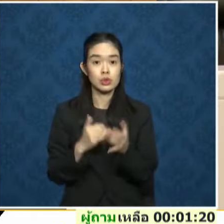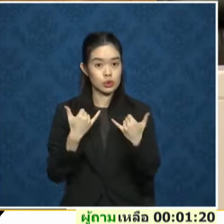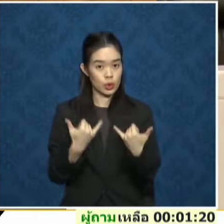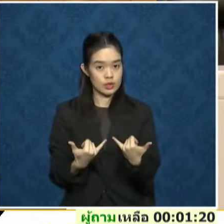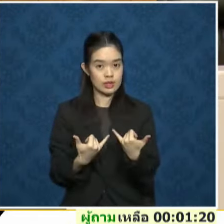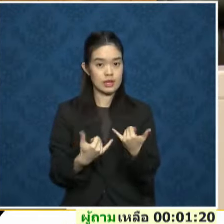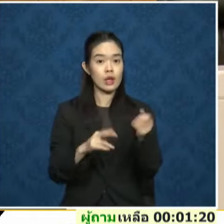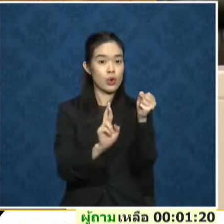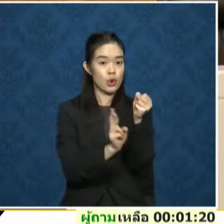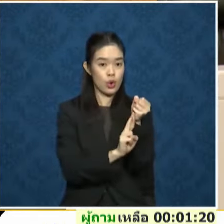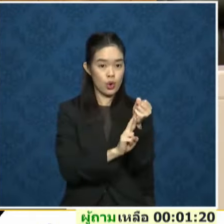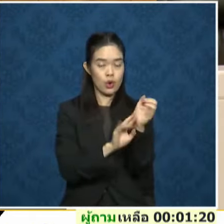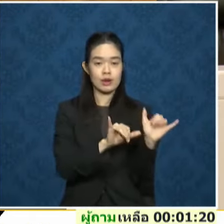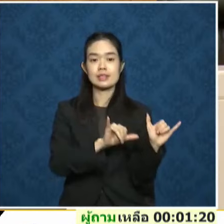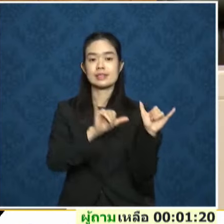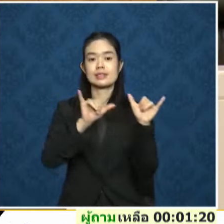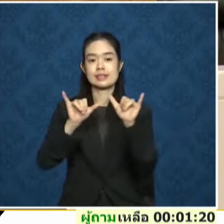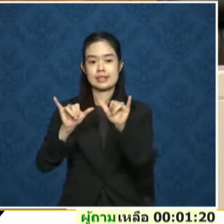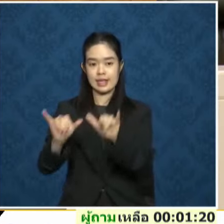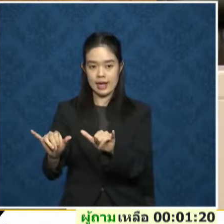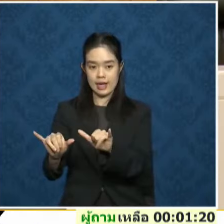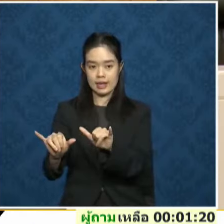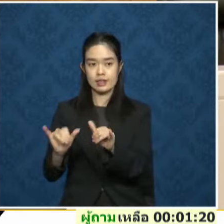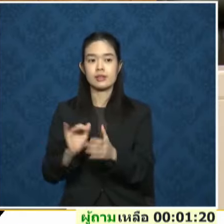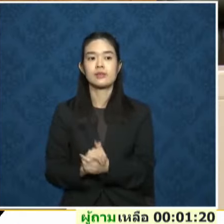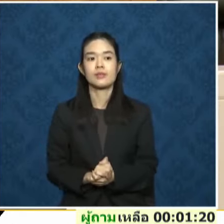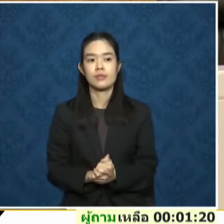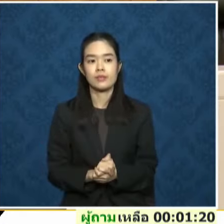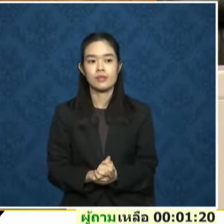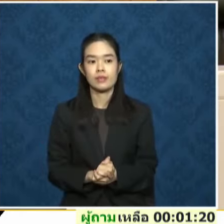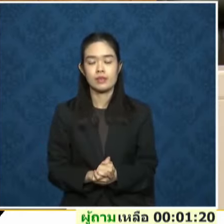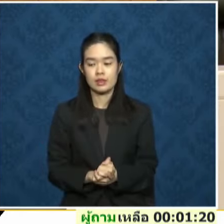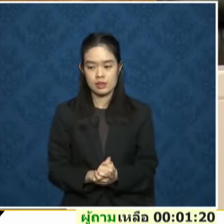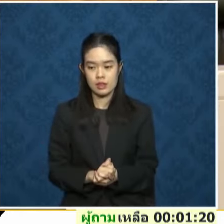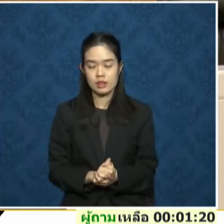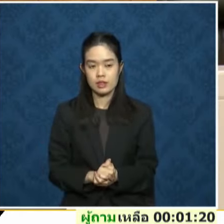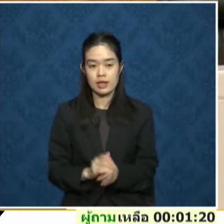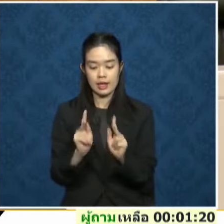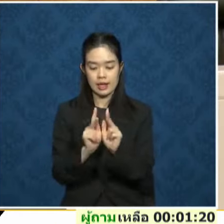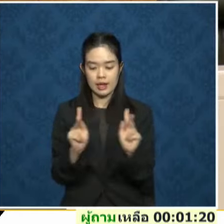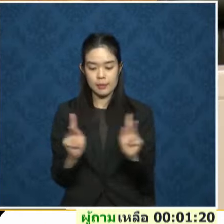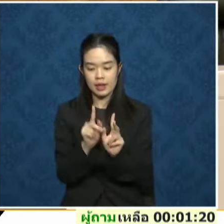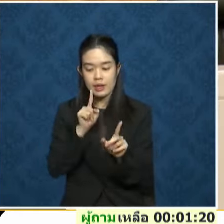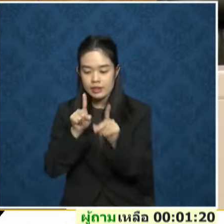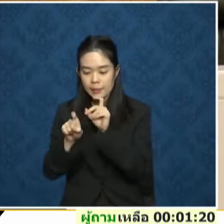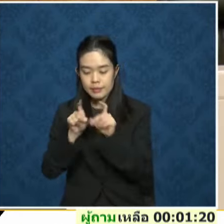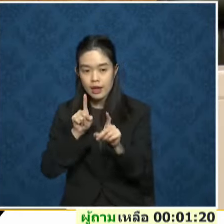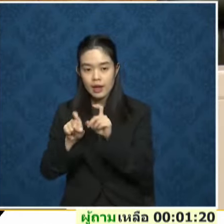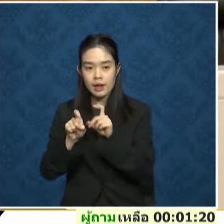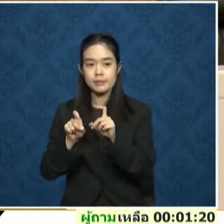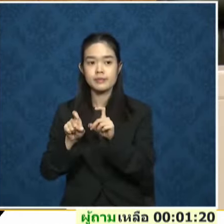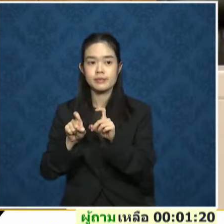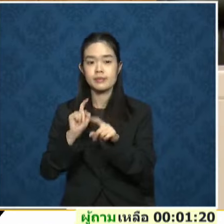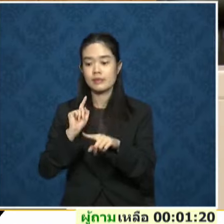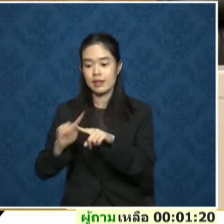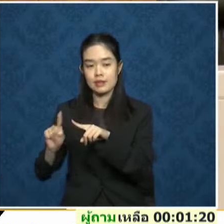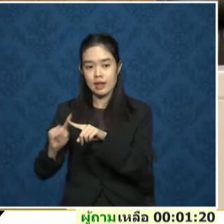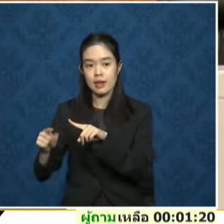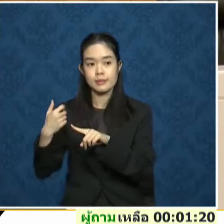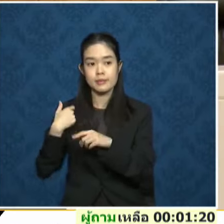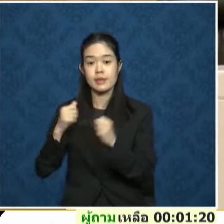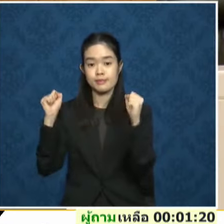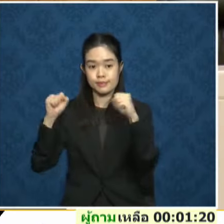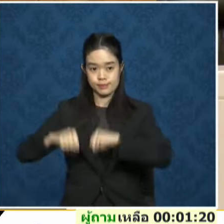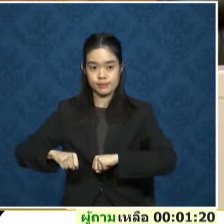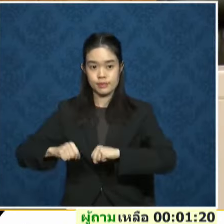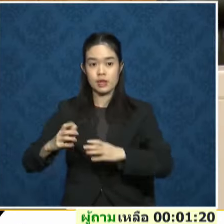นย้ายออกนอกพื้นที่แล้วก็คณะกรรมการสืบสวนข้อที่จริงก็มีมติ